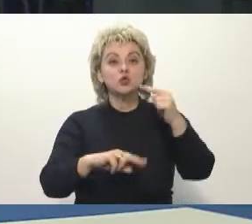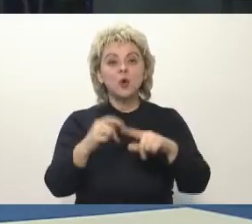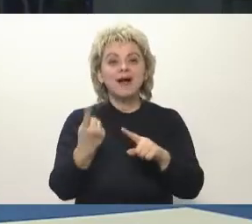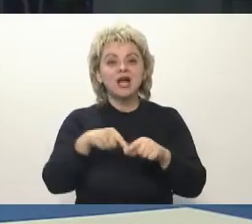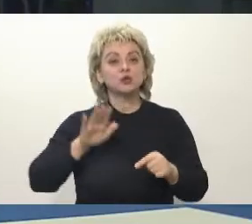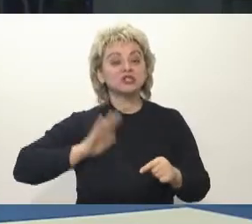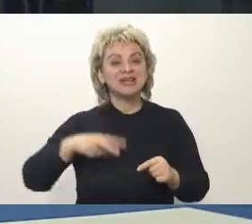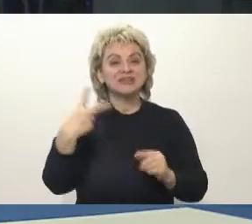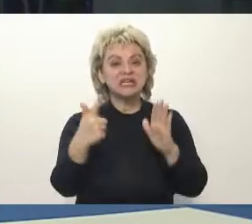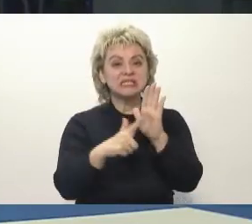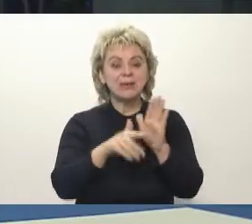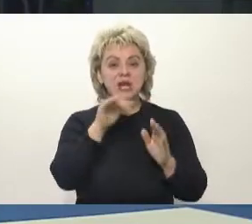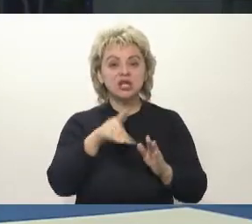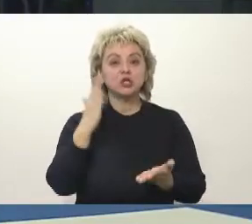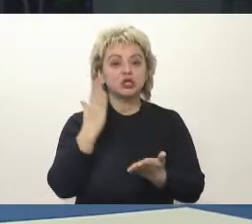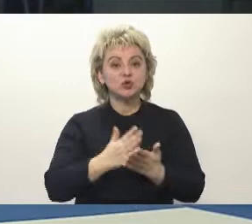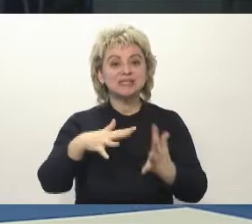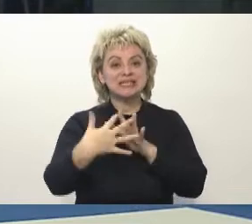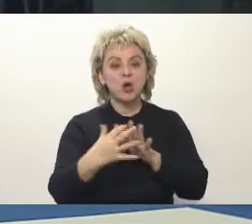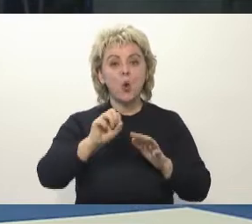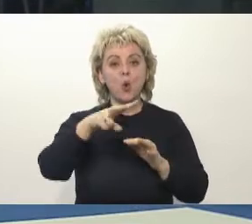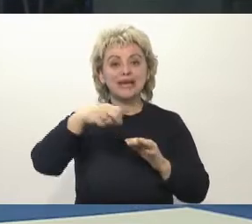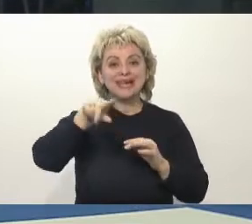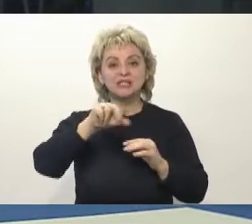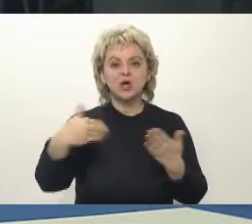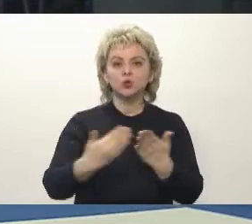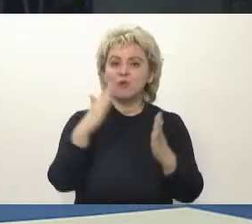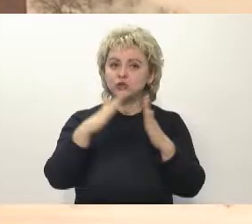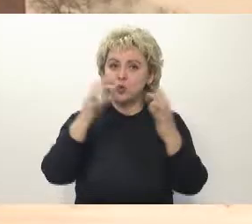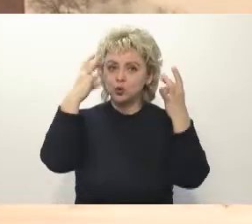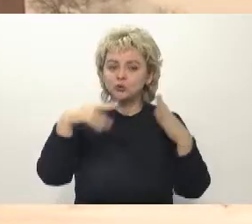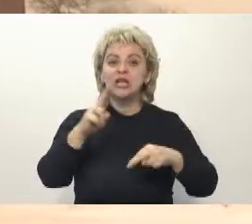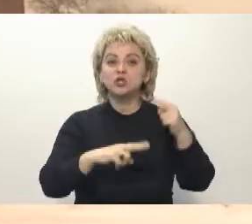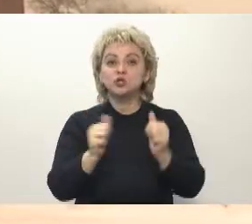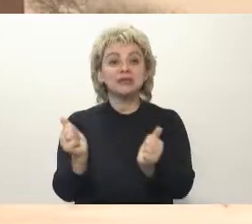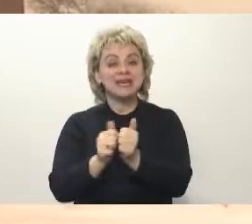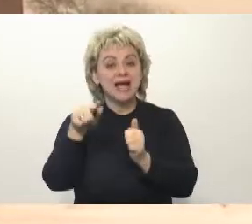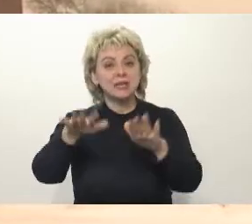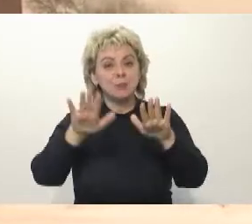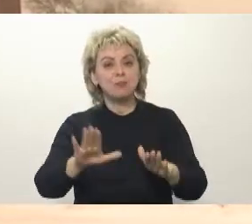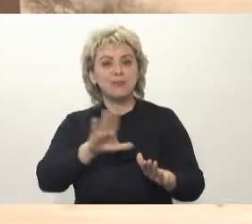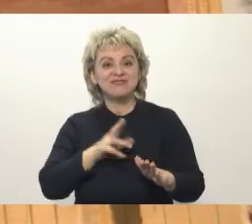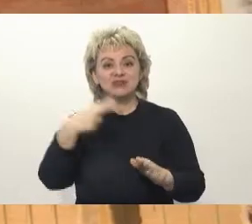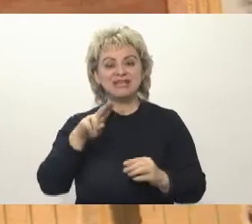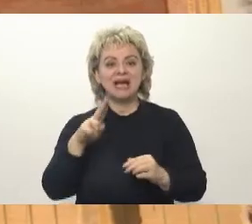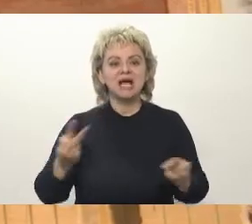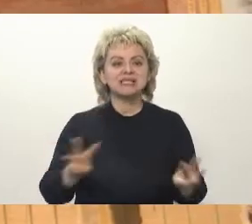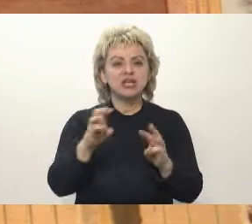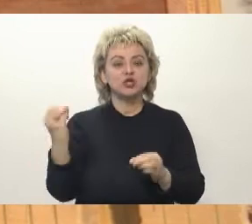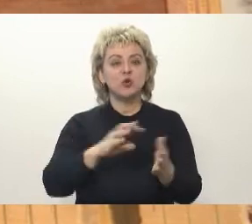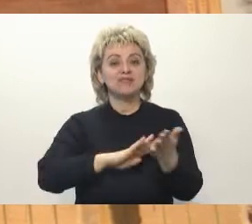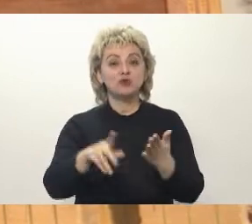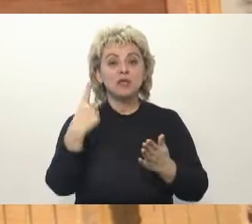Стройка, которую ждали 27 лет, идет в станице Ольгинской. Новый дом культуры возводят недалеко от места бывшего ДК, сгоревшего еще